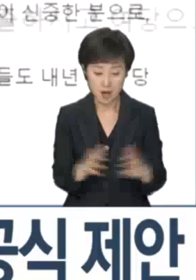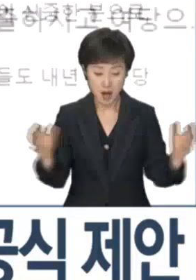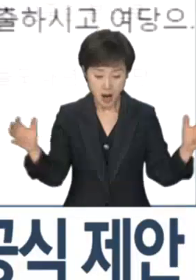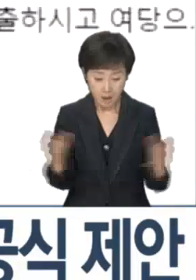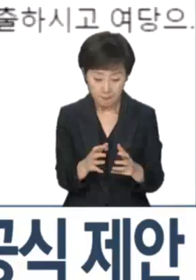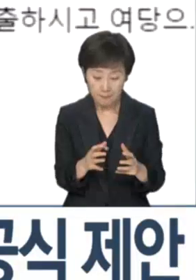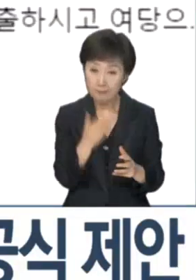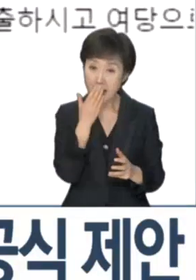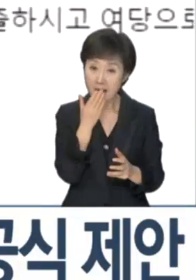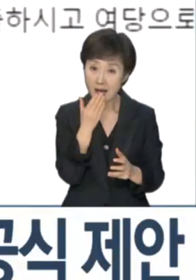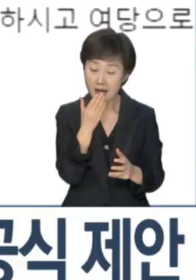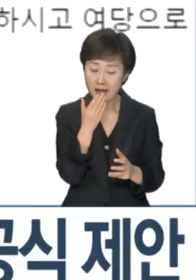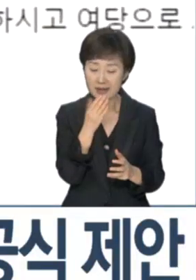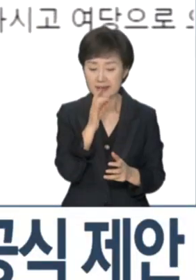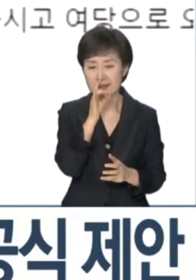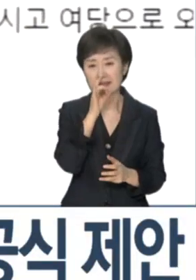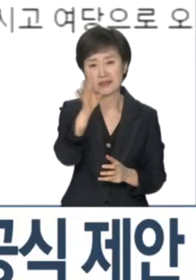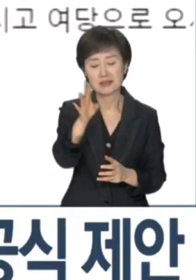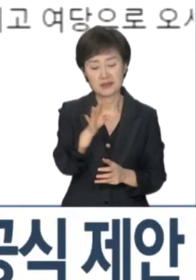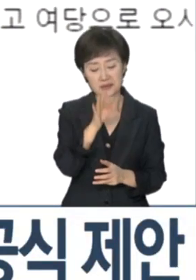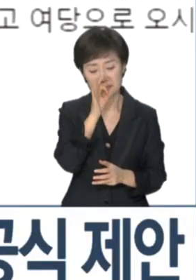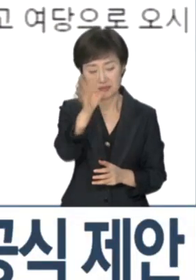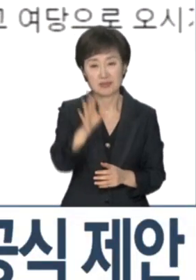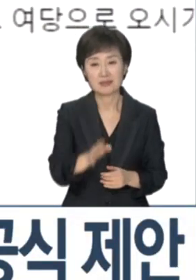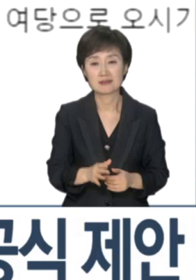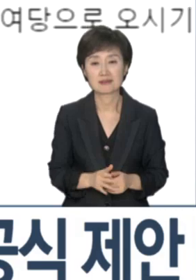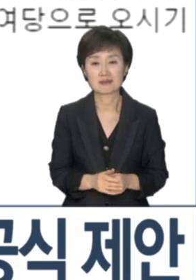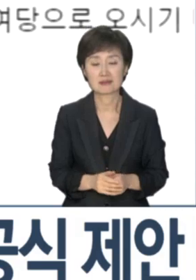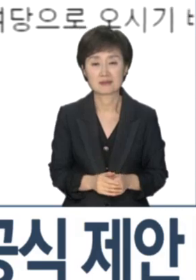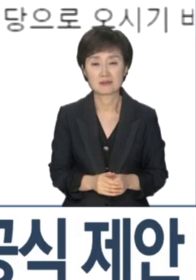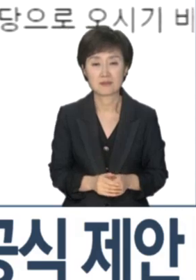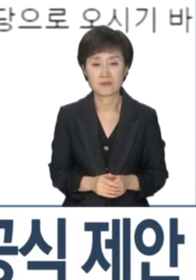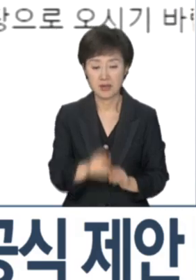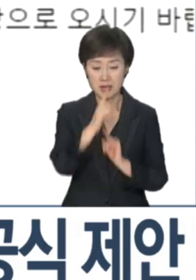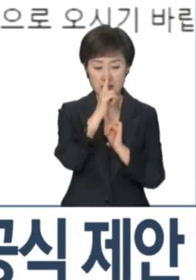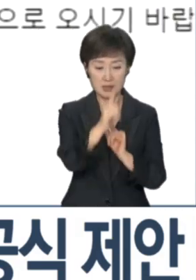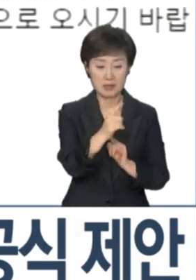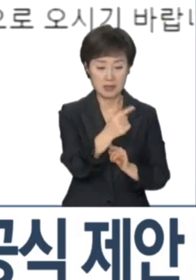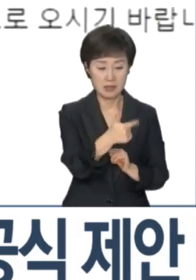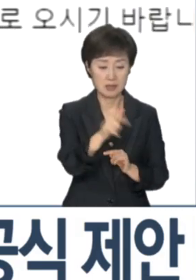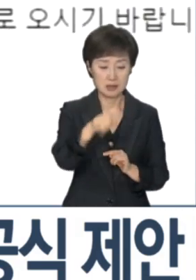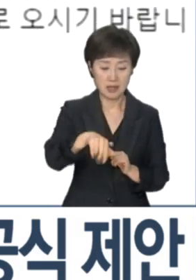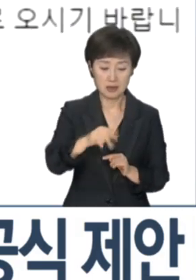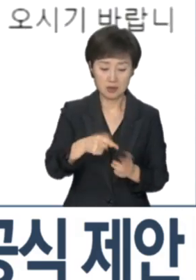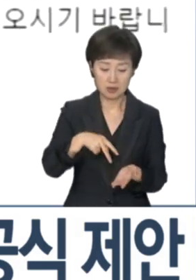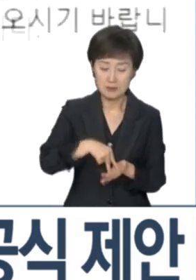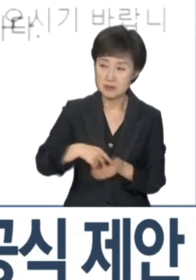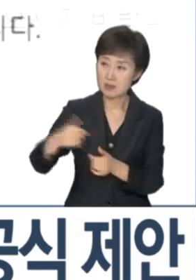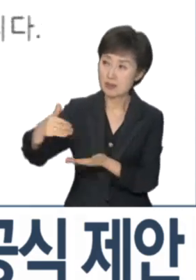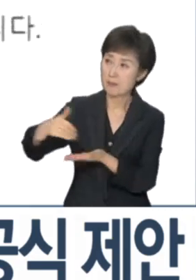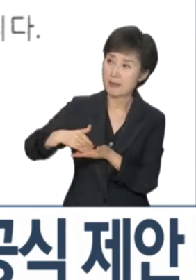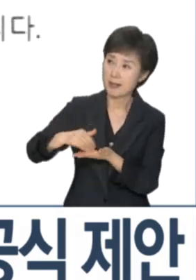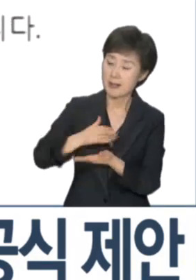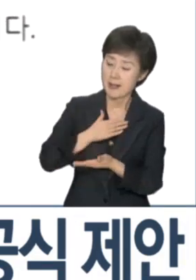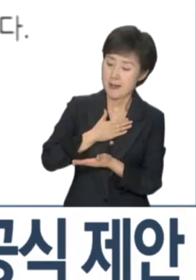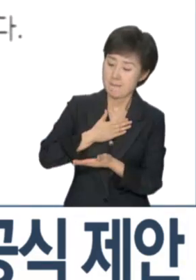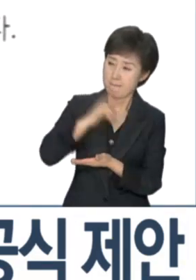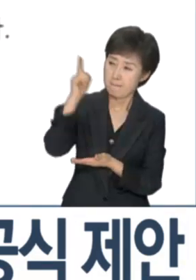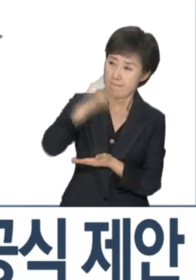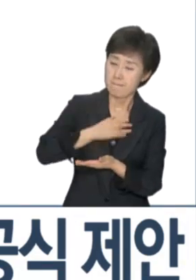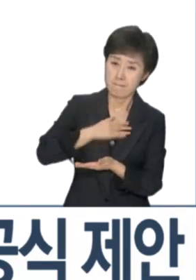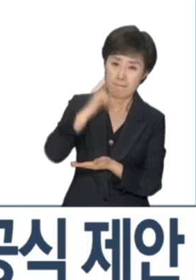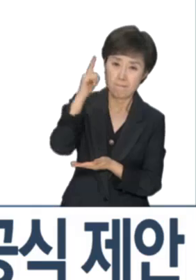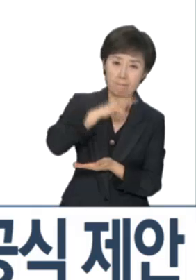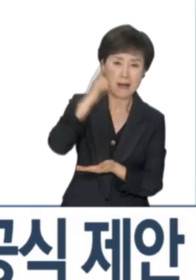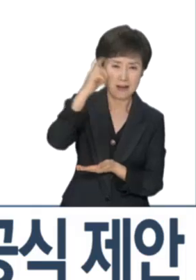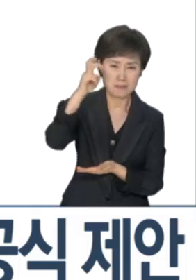오세요. 저는 정치를 희화한다고 생각이 들고 이낙연 대표가 참 이런 걸 들었을 때 참 기분이 안 좋았겠다. 그런 저는 판단을